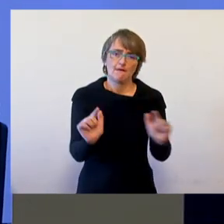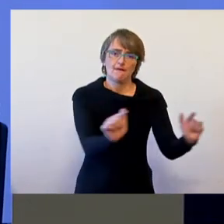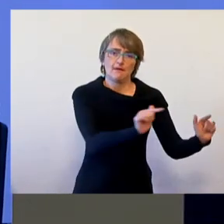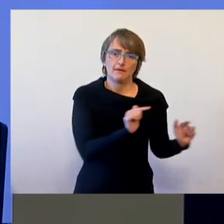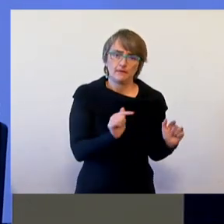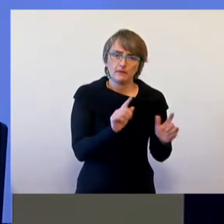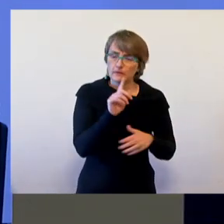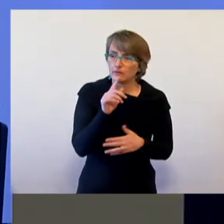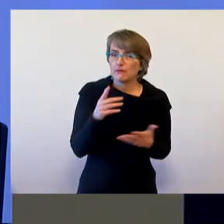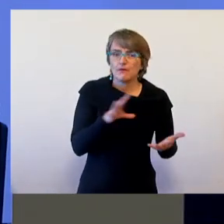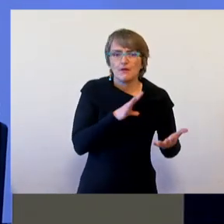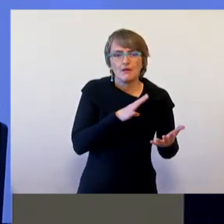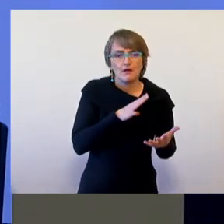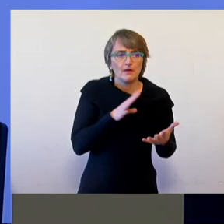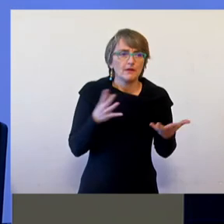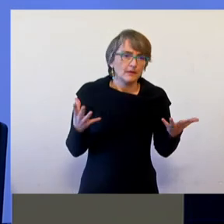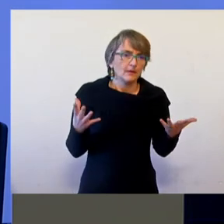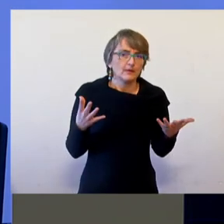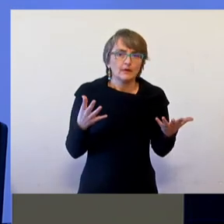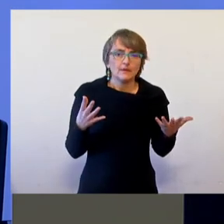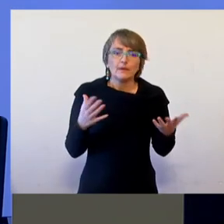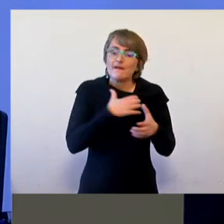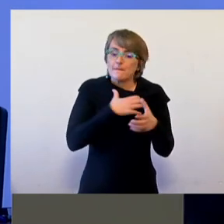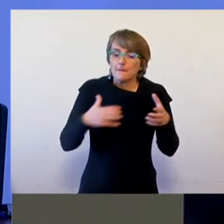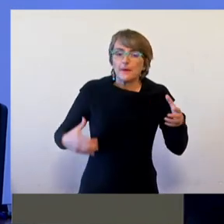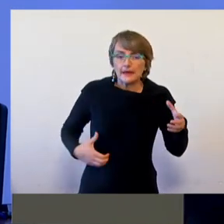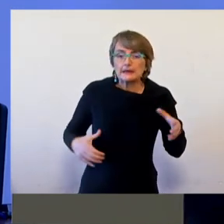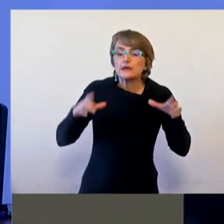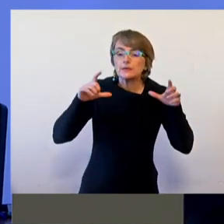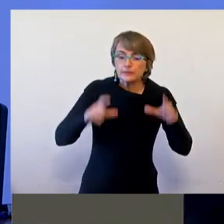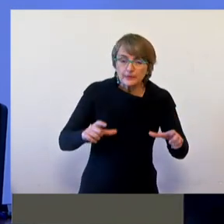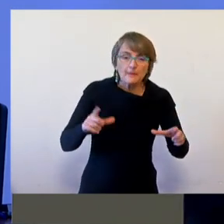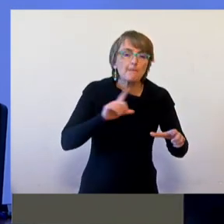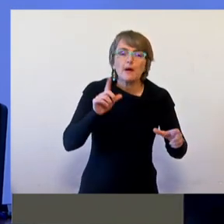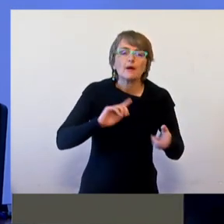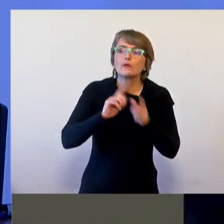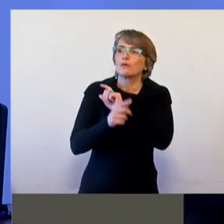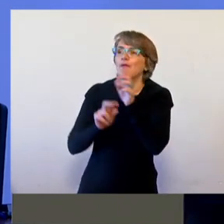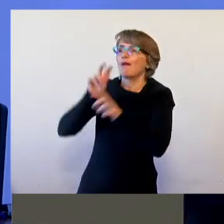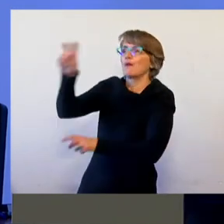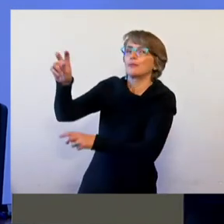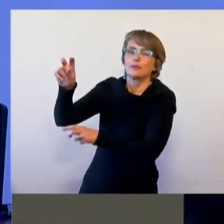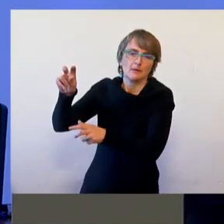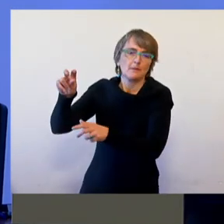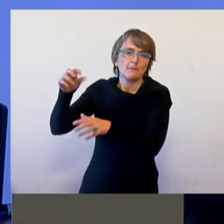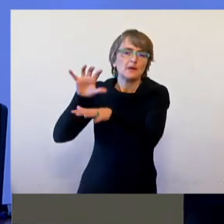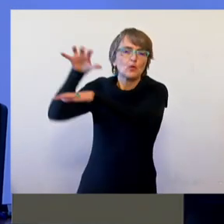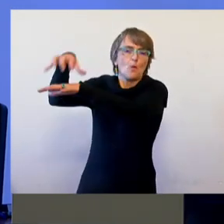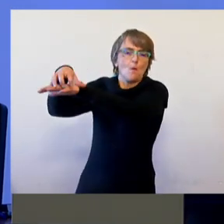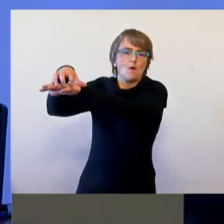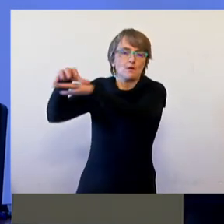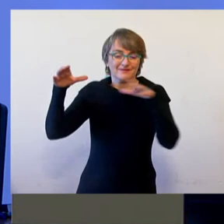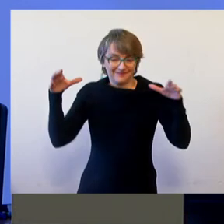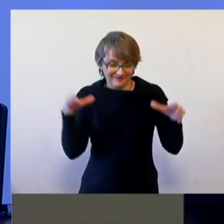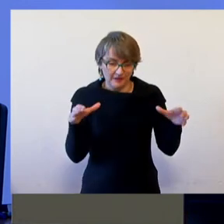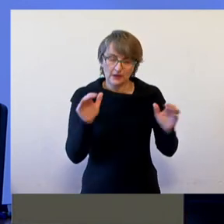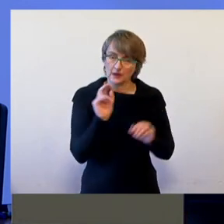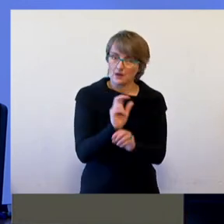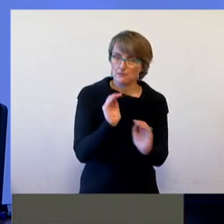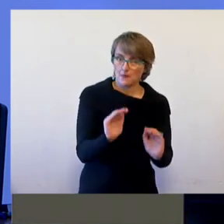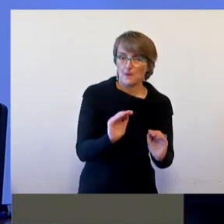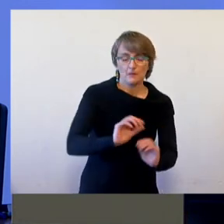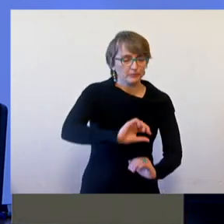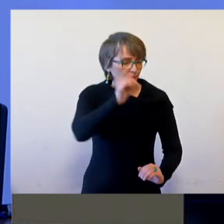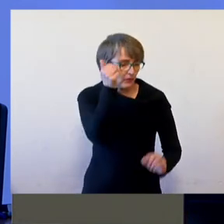dans les quelques compétences qui restent dans les communes et qui ne sont pas passées aux métropoles, la compétence la plus importante que nous ayons à